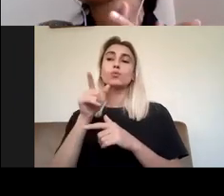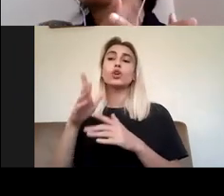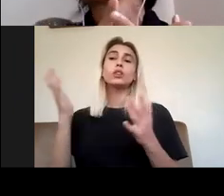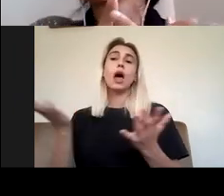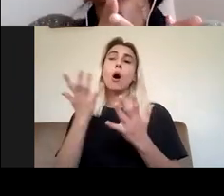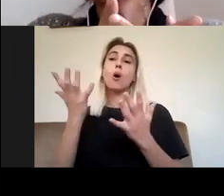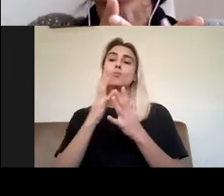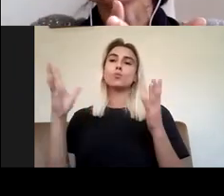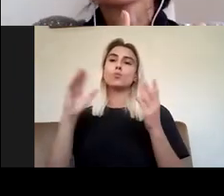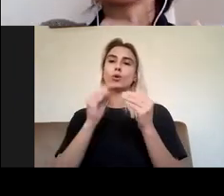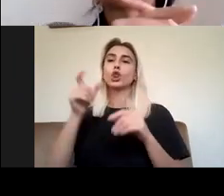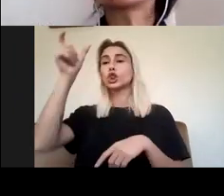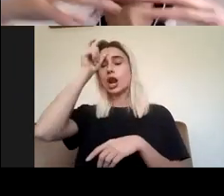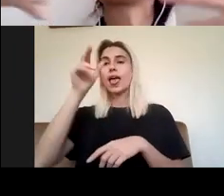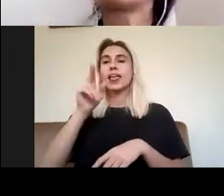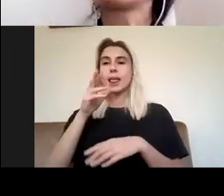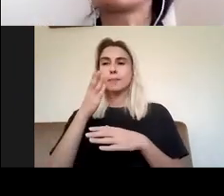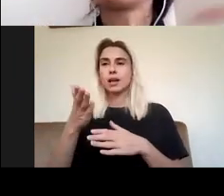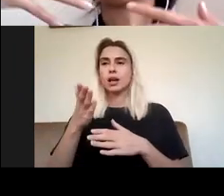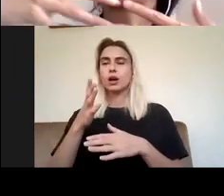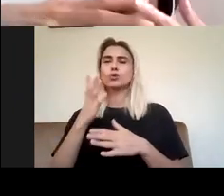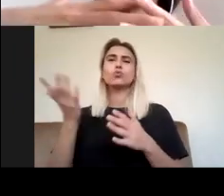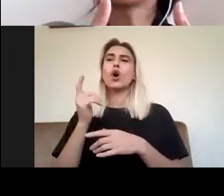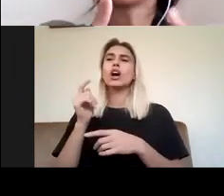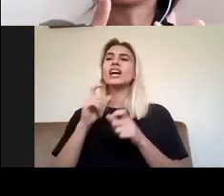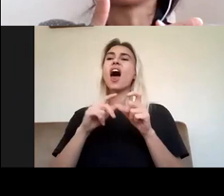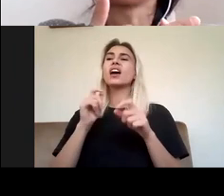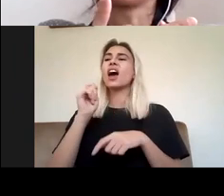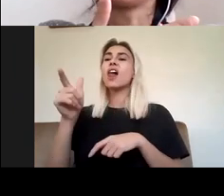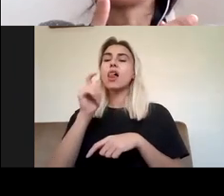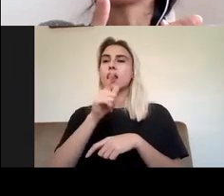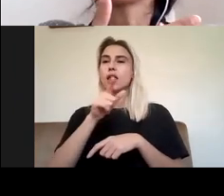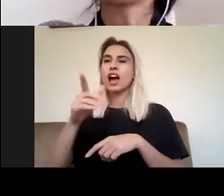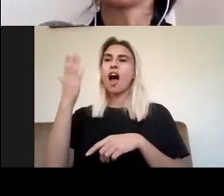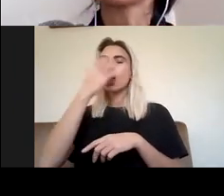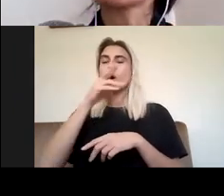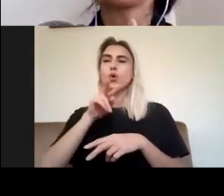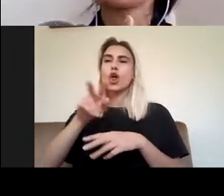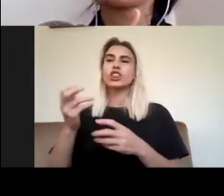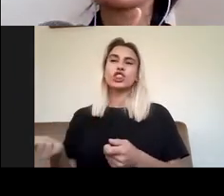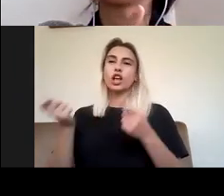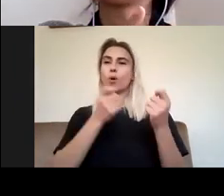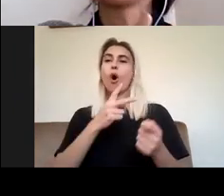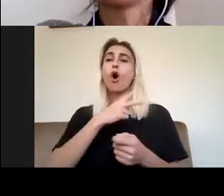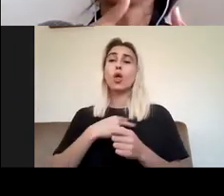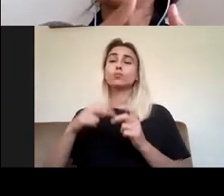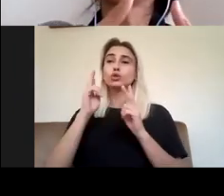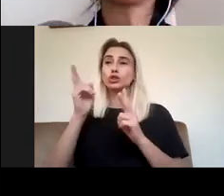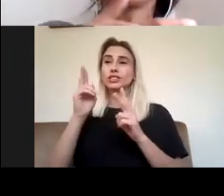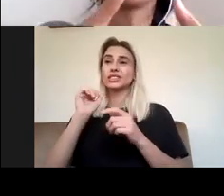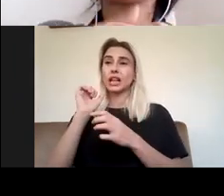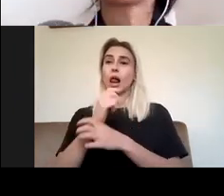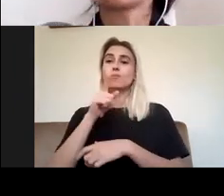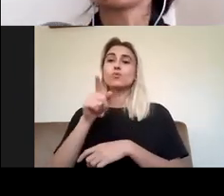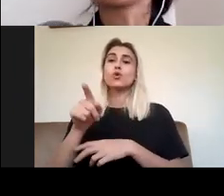problem. Özellikle Türkiye gibi birçok kanalda karayolu taşımacılığını şehirler arasında otobüsle sağlayan bir kanalın bu